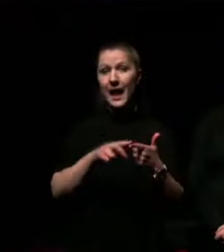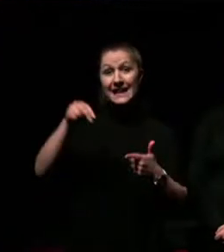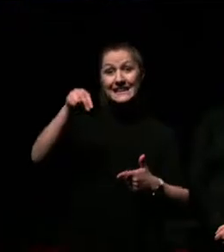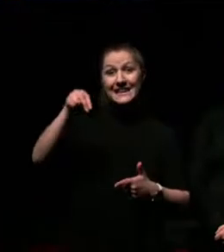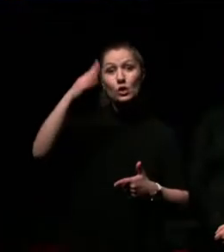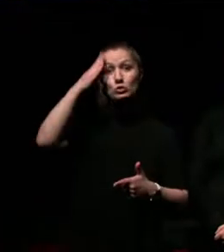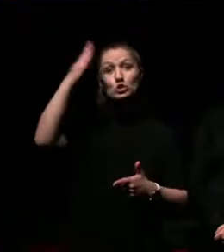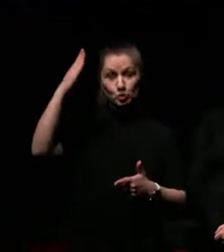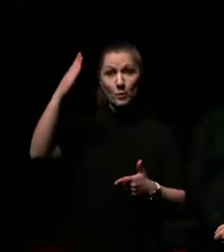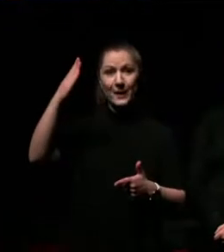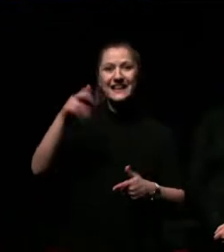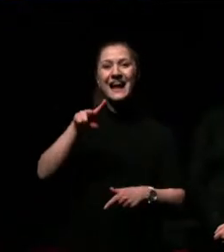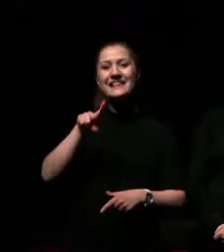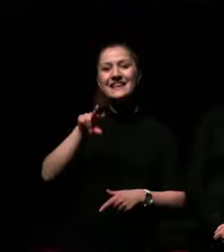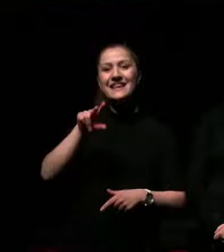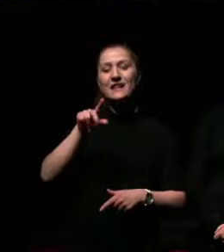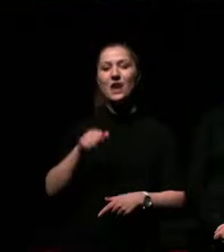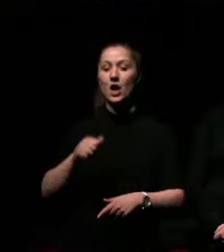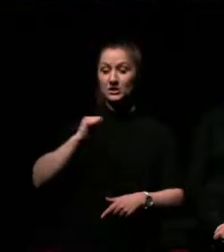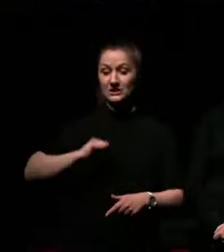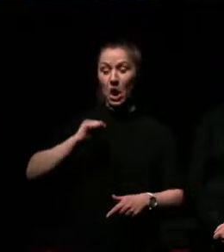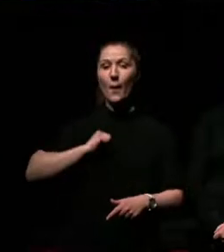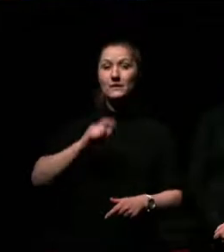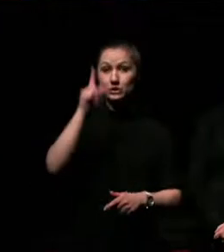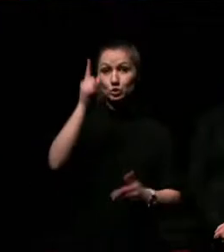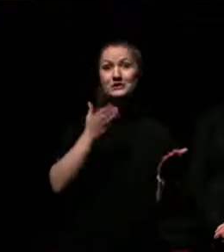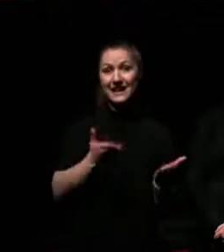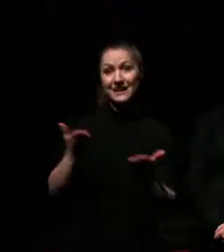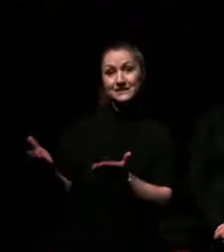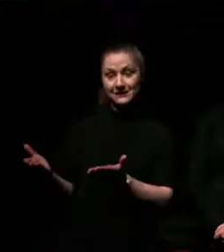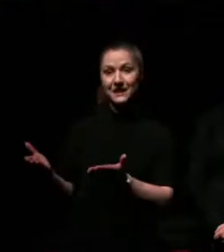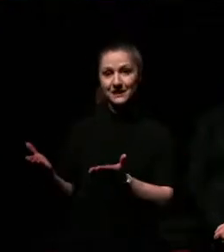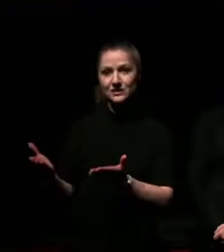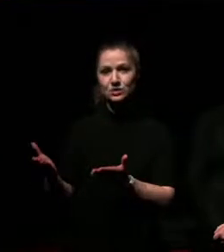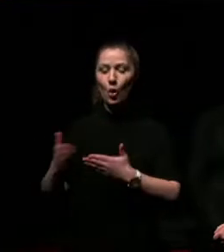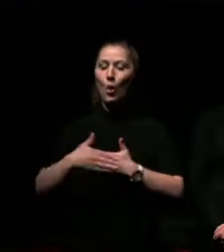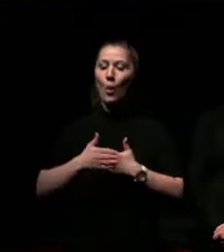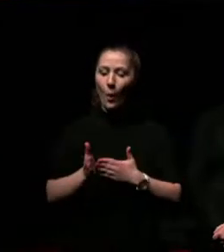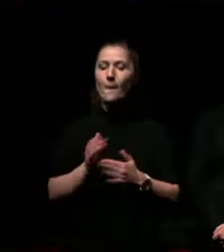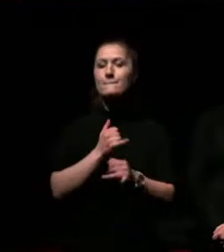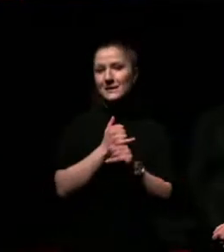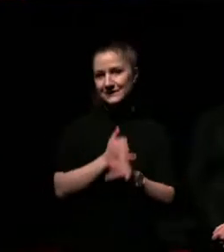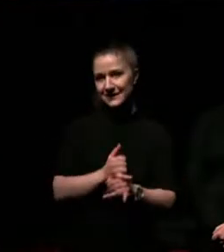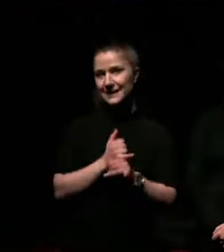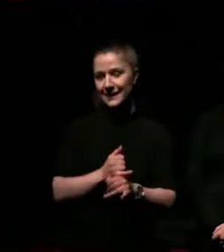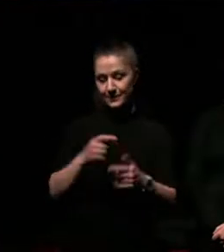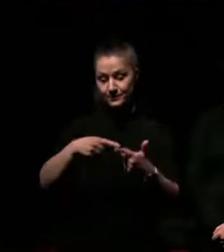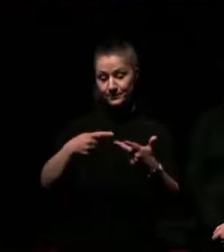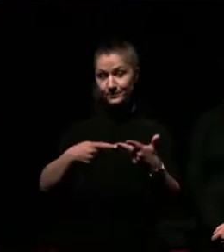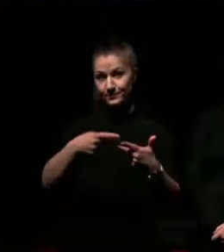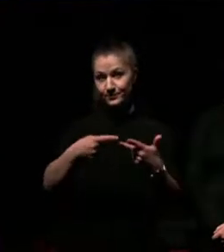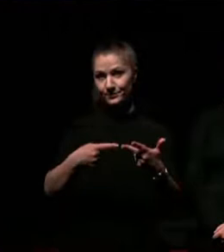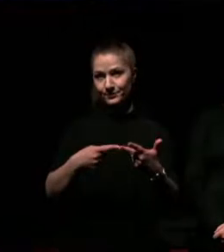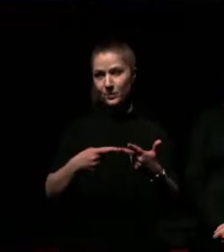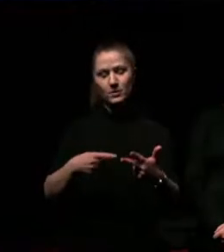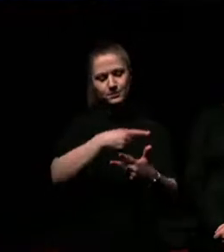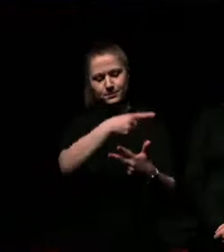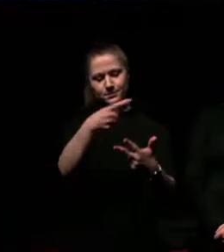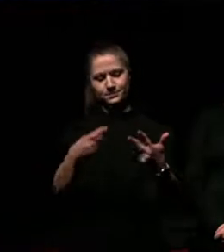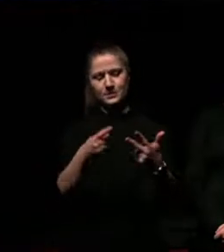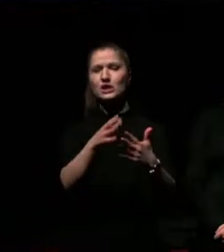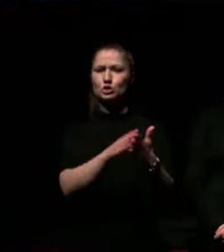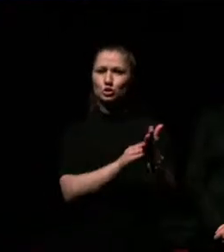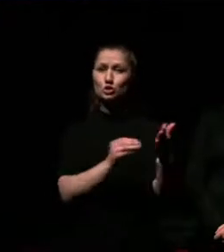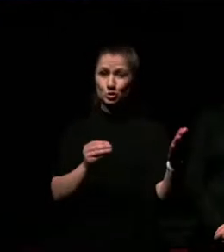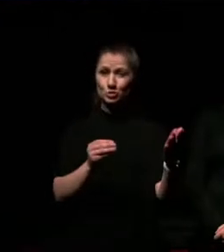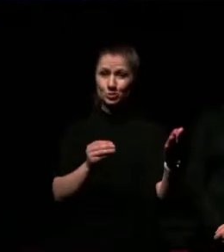Nidarosdomen holdt en digital samisk gudstjeneste og holdt en åpen kirke. Disse tingene har gjort en